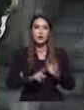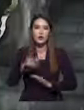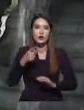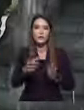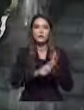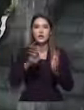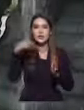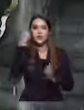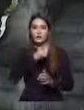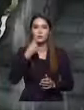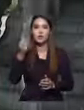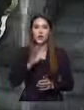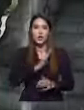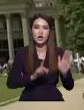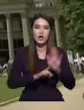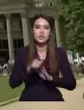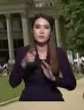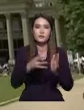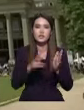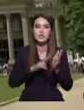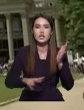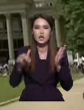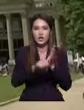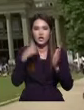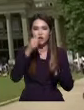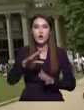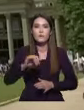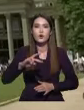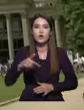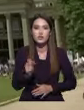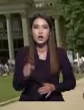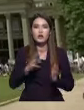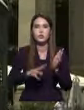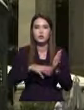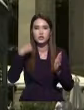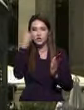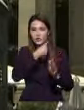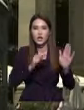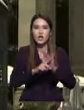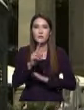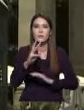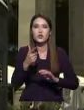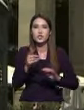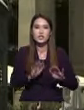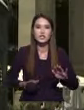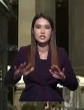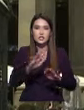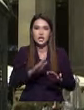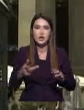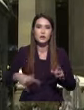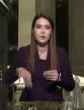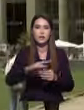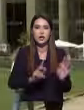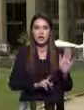1963 жылы Югославияда, 1986 жылы Польшада, ал 90-шы жылдардың басында Шығыс Еуропа мемлекеттерінің бәрінде